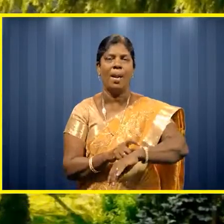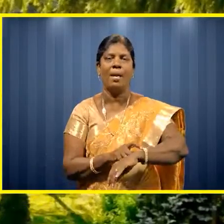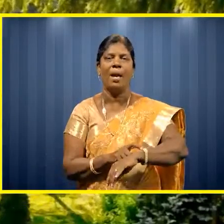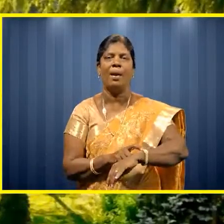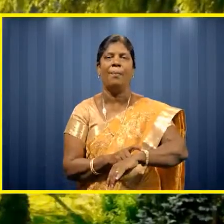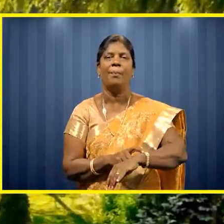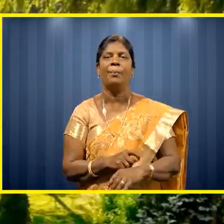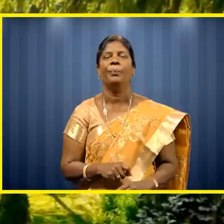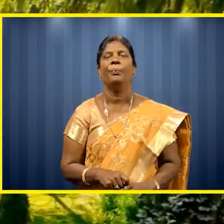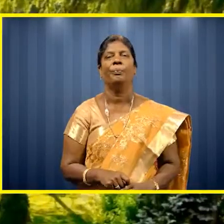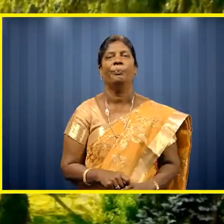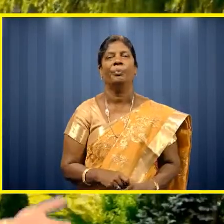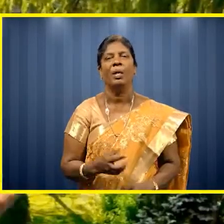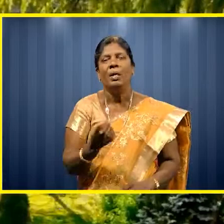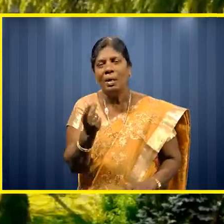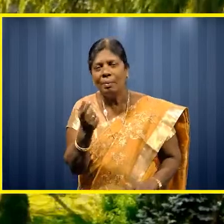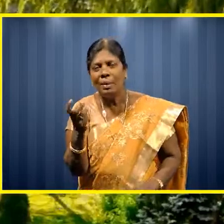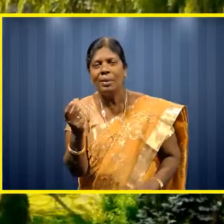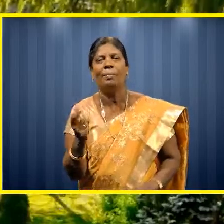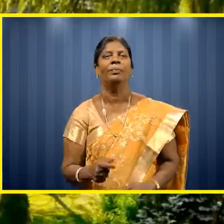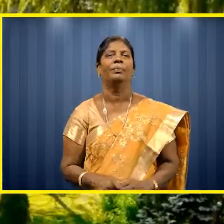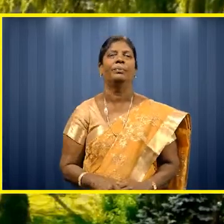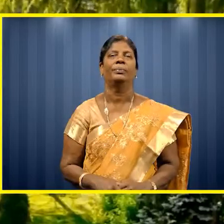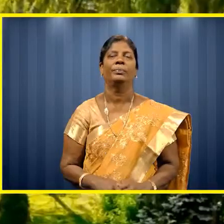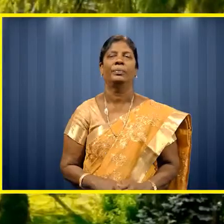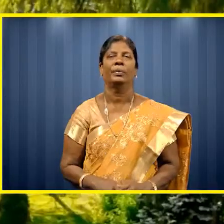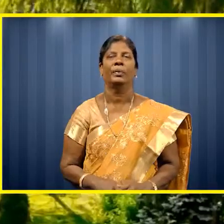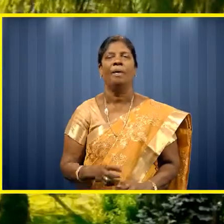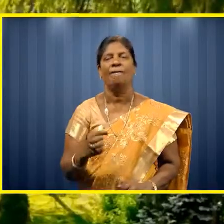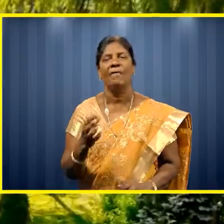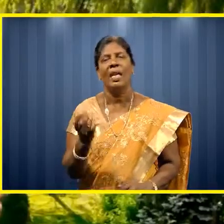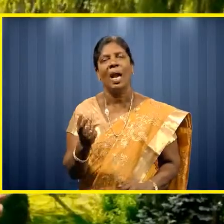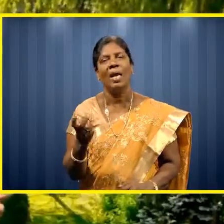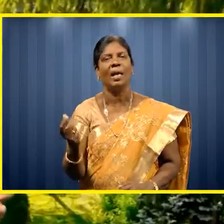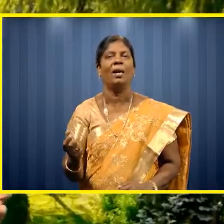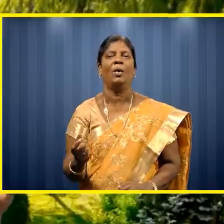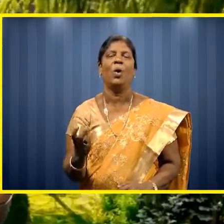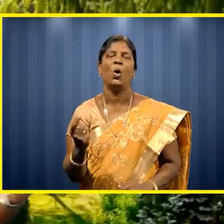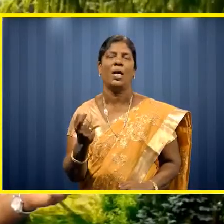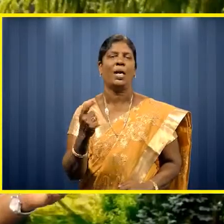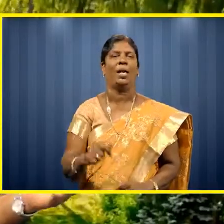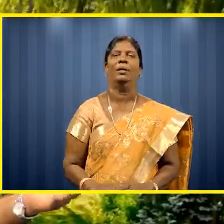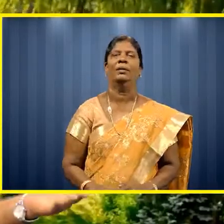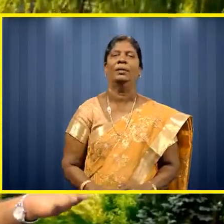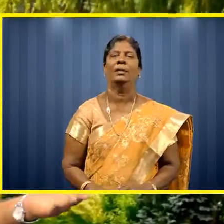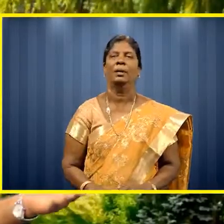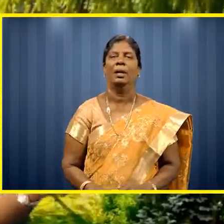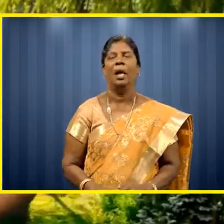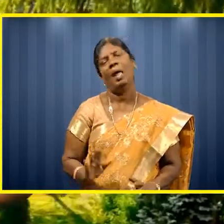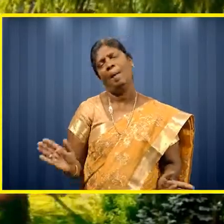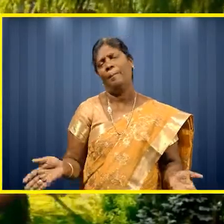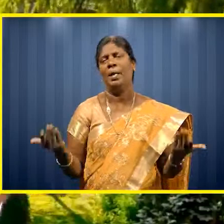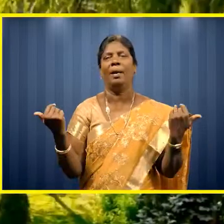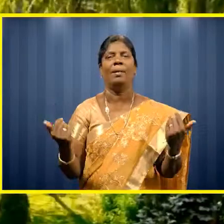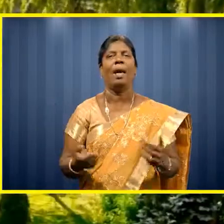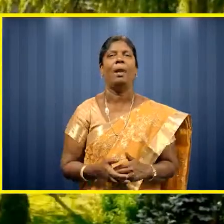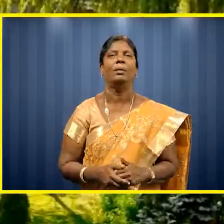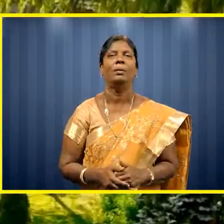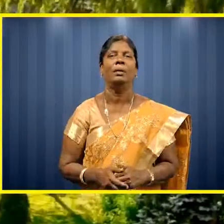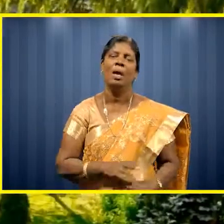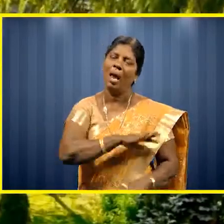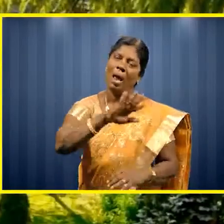மணி நேரங்கள், நிமிஷங்கள், அது வினாடிகள், நொடிகள், எப்படி